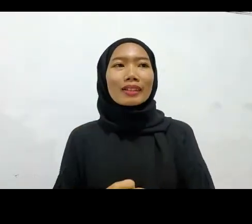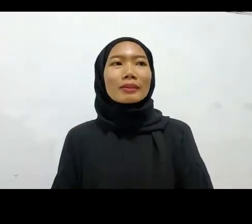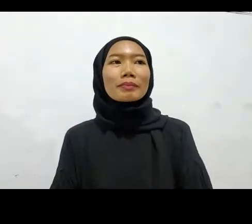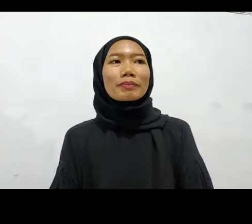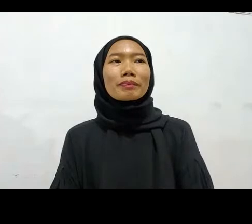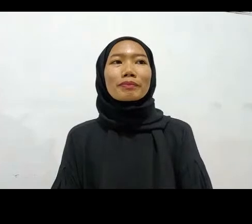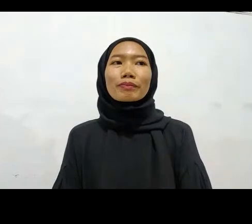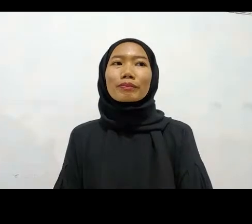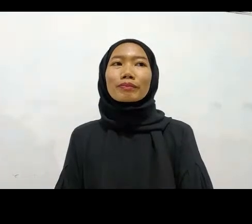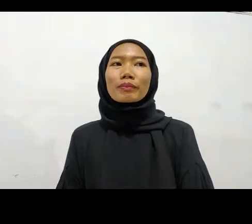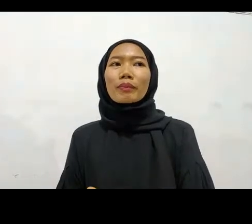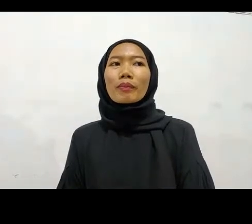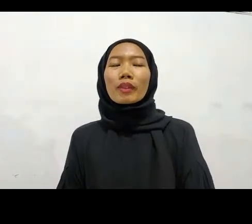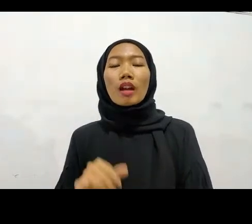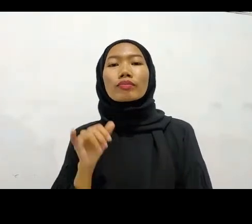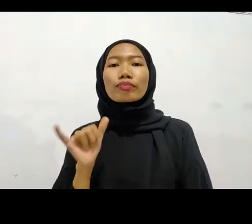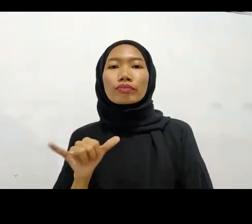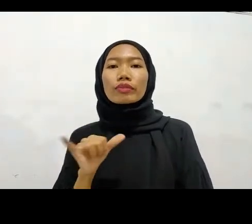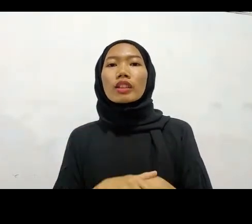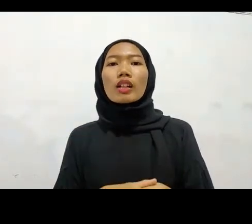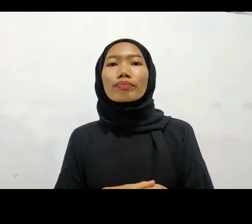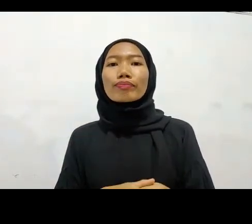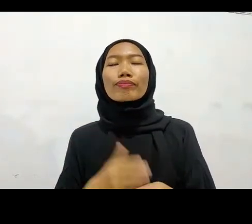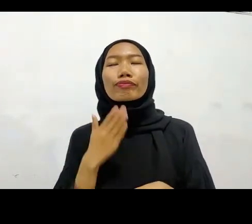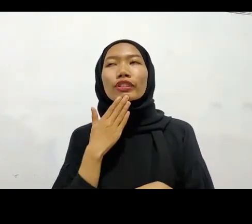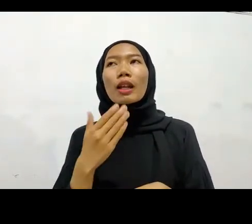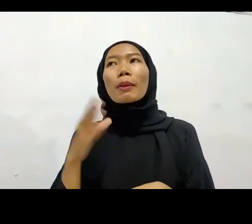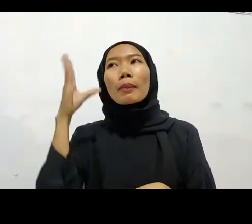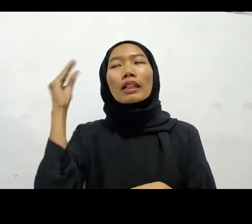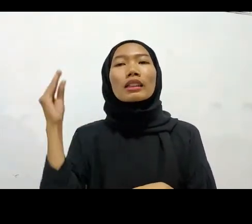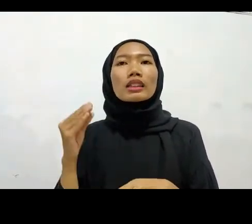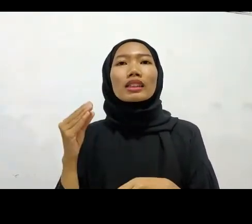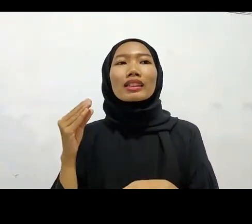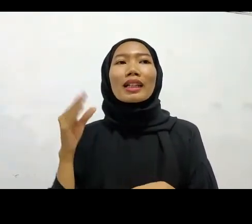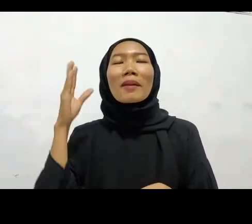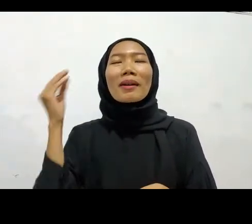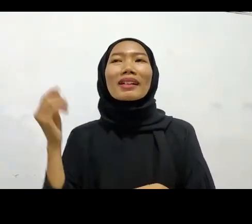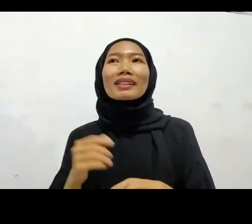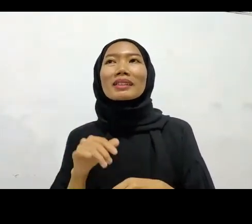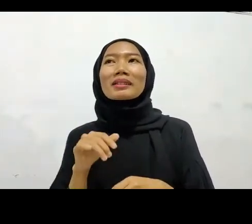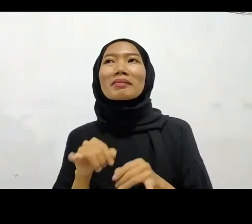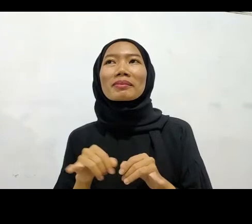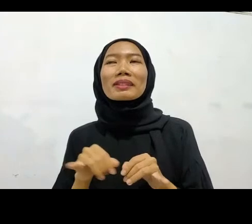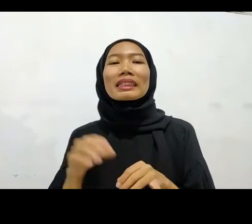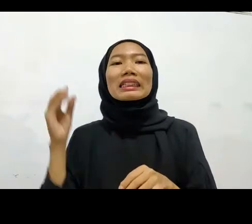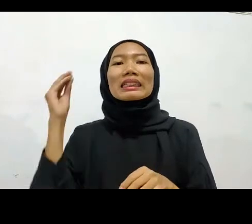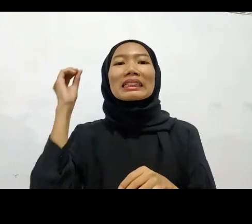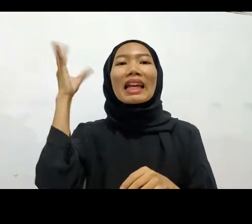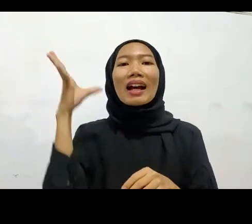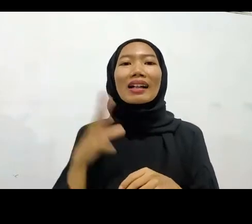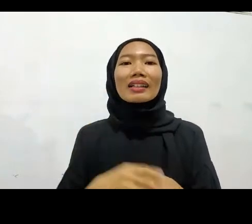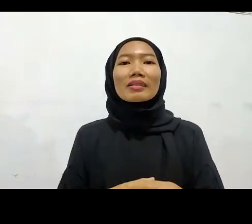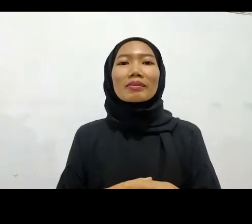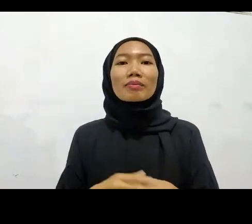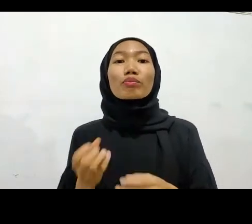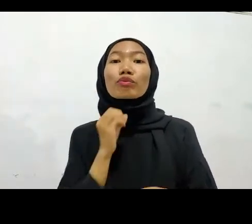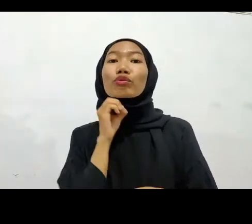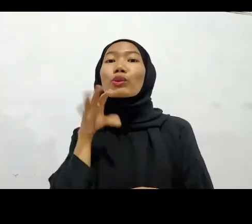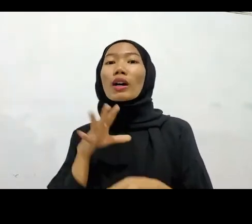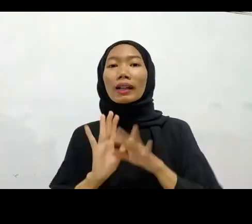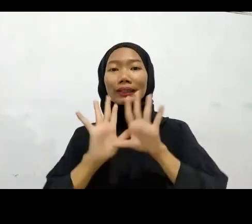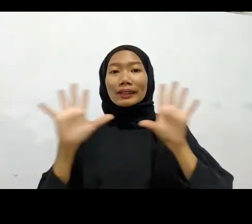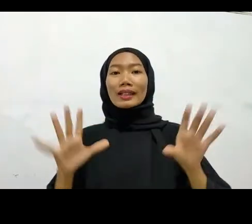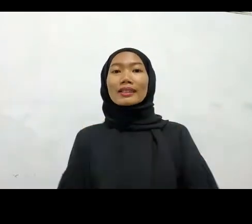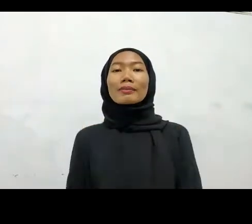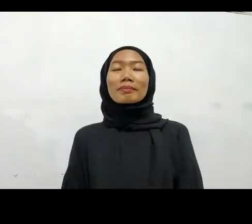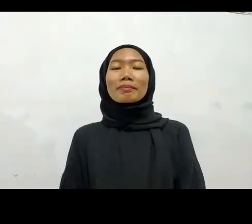Ya, selamat pagi menjelang siang semuanya. Saya rasa suara saya cukup terdengar. Ya, sangat jelas,